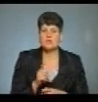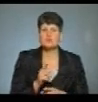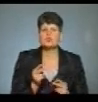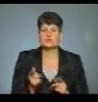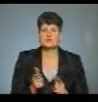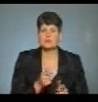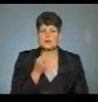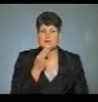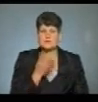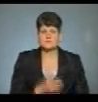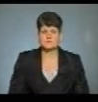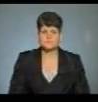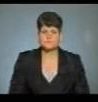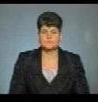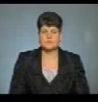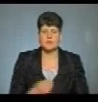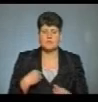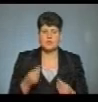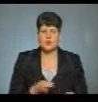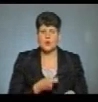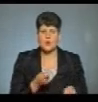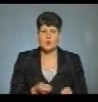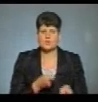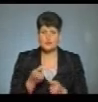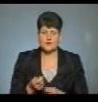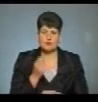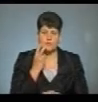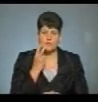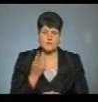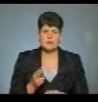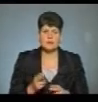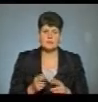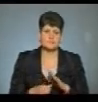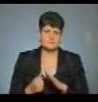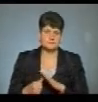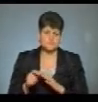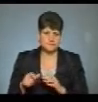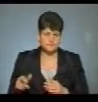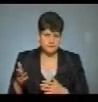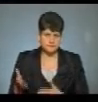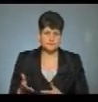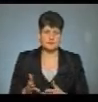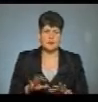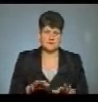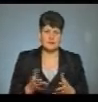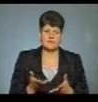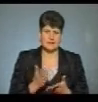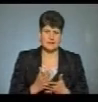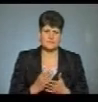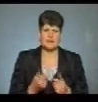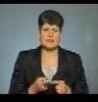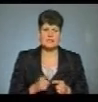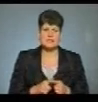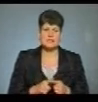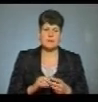приготували. Ми розвозимо обіди безхатченкам на їхнє місце, там де вони знаходяться. Це безпосередньо